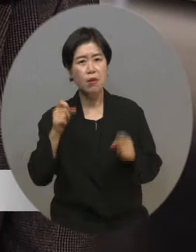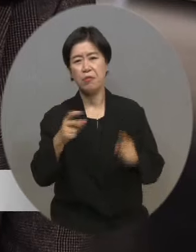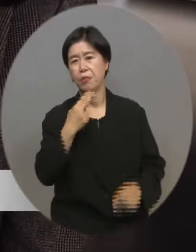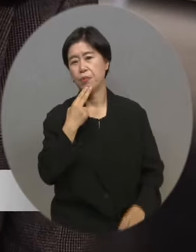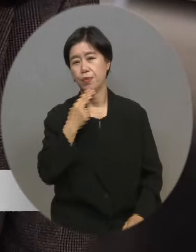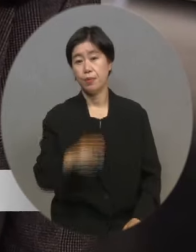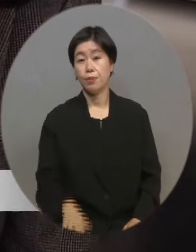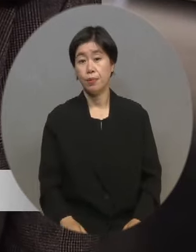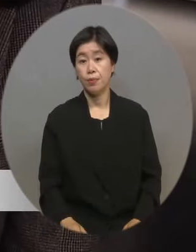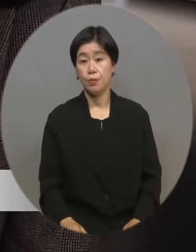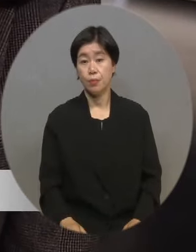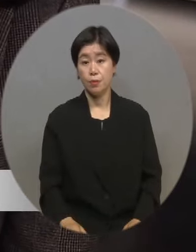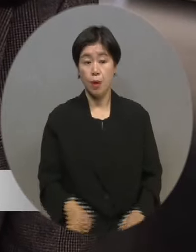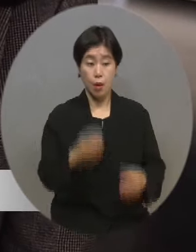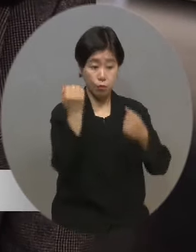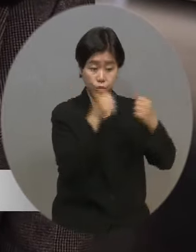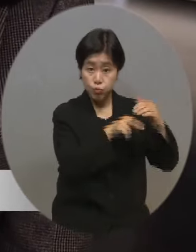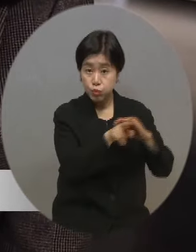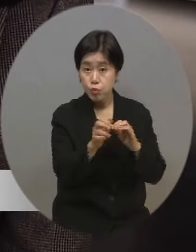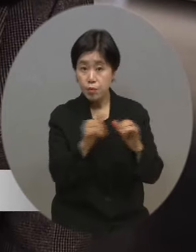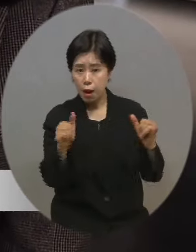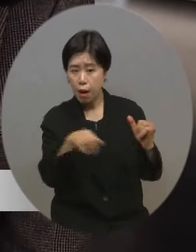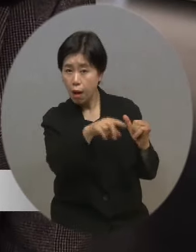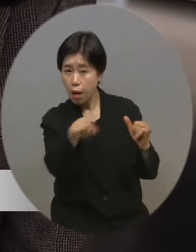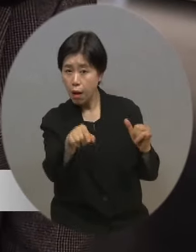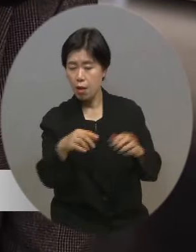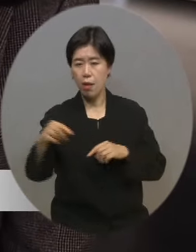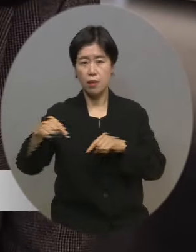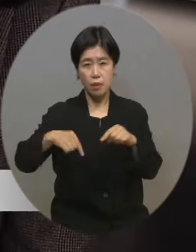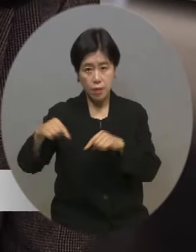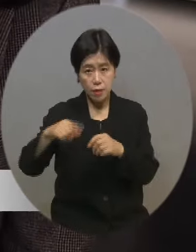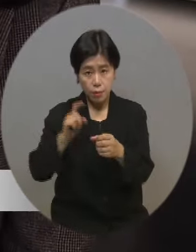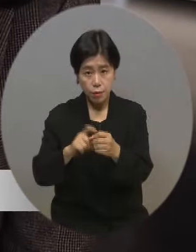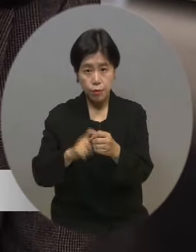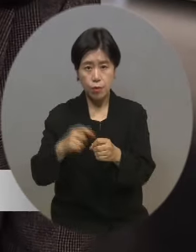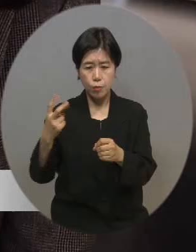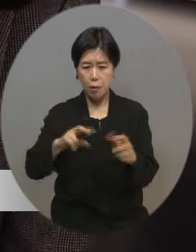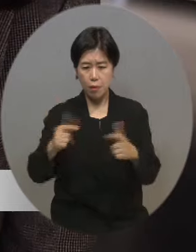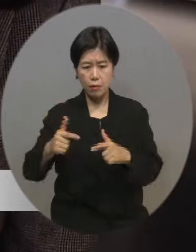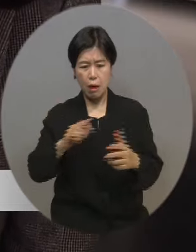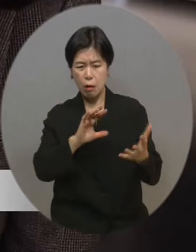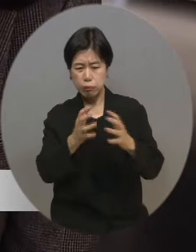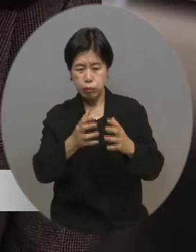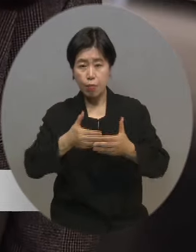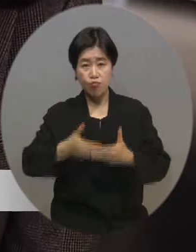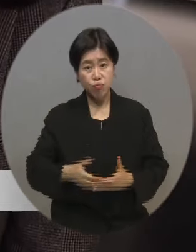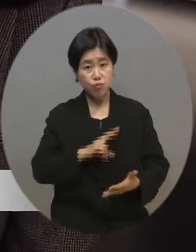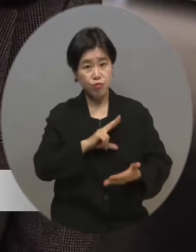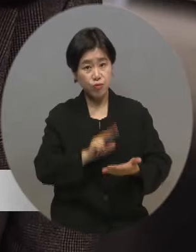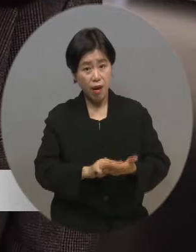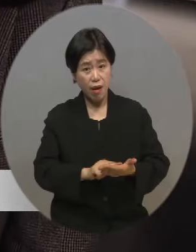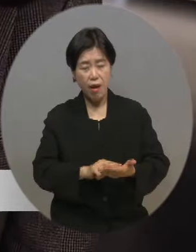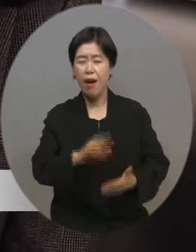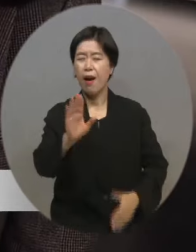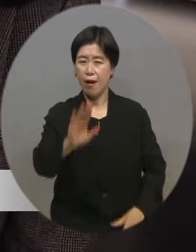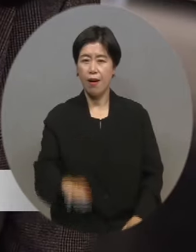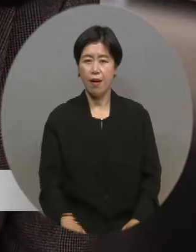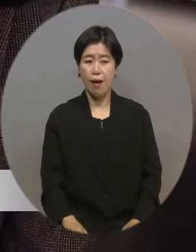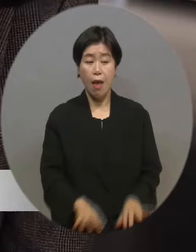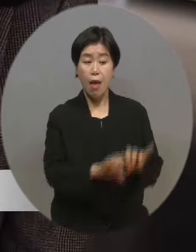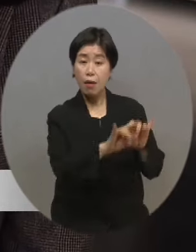같아요. 탈북민이라는 이슈가 굉장히 정치적이거나 어떤 무거운 이슈가 아니라 이분들 한 사람 한